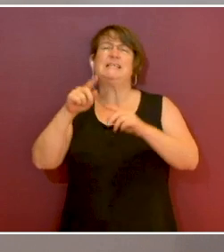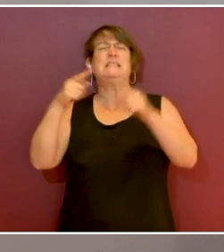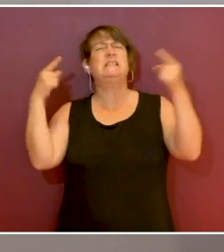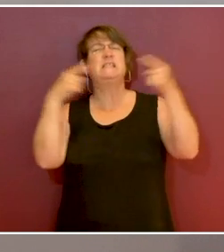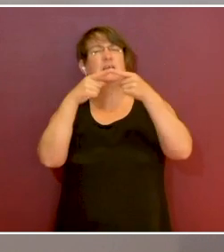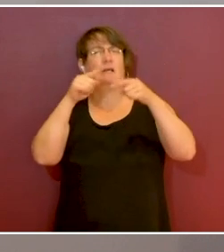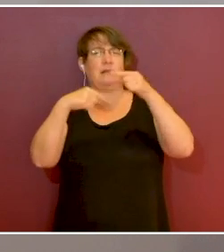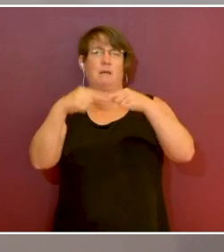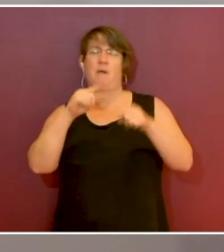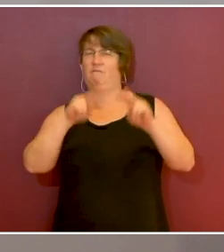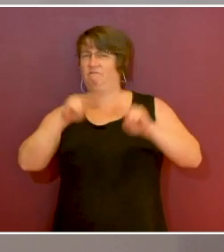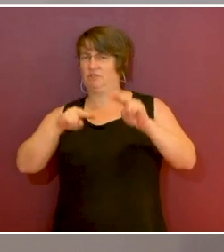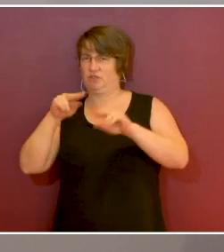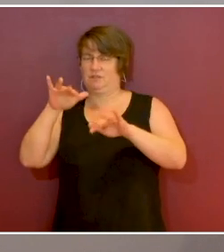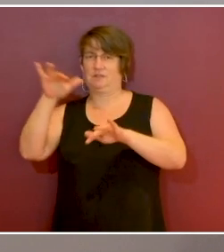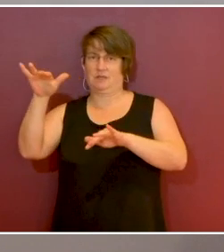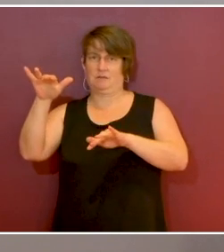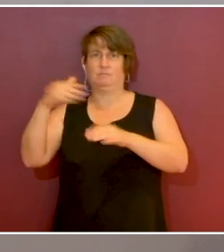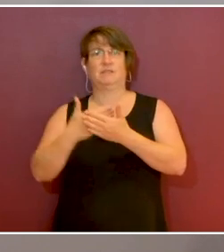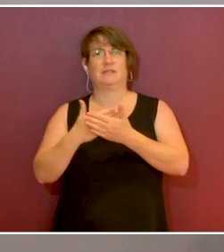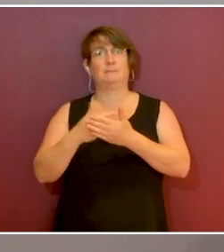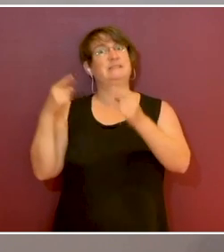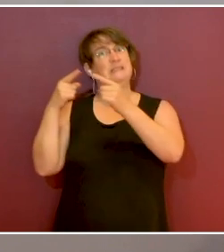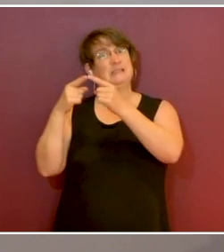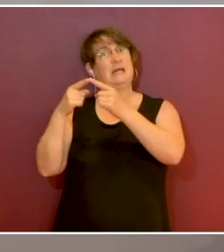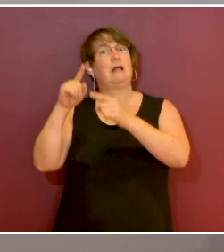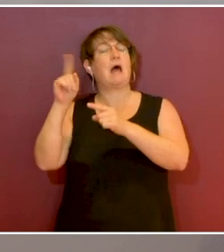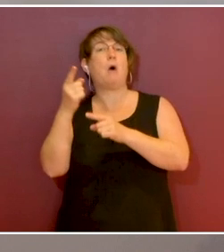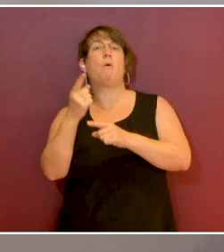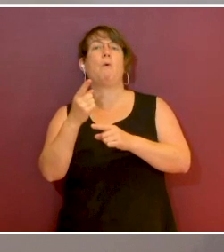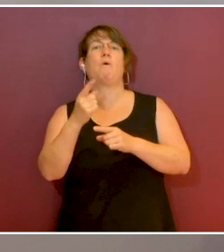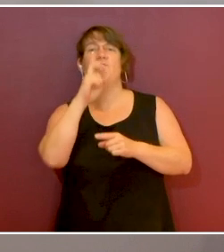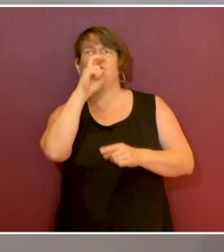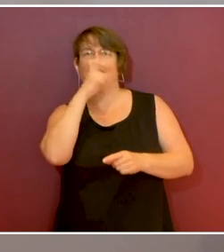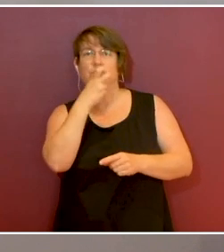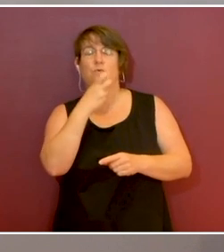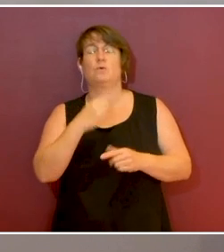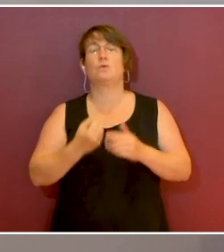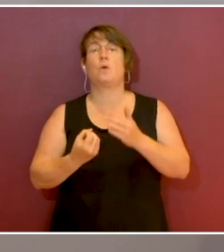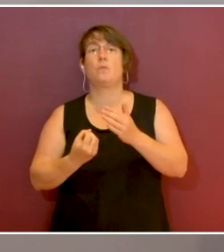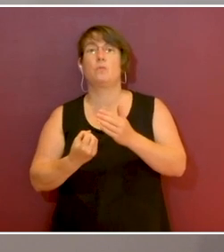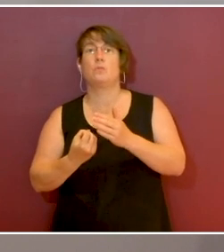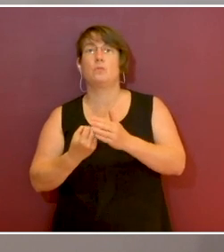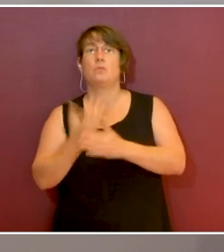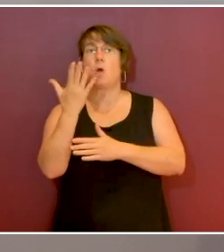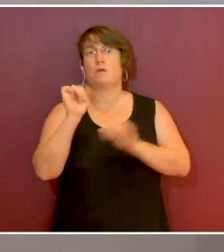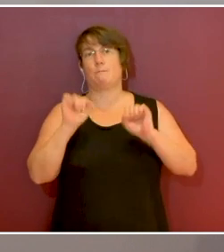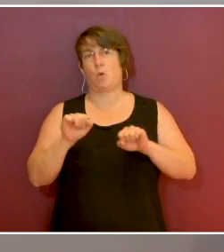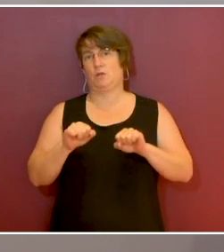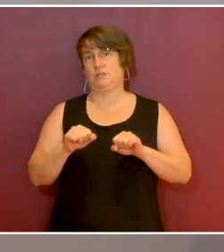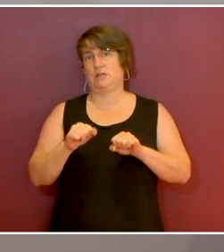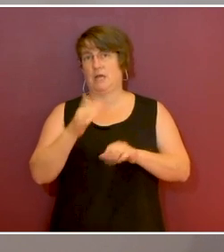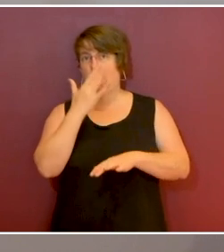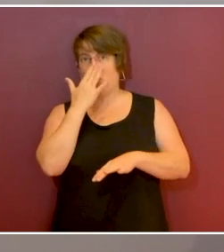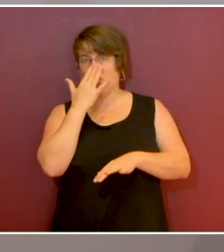genutzt, um eine neue Methode auszuprobieren, was die Abstrichnahme